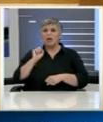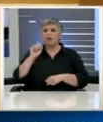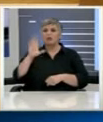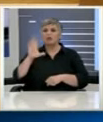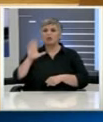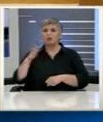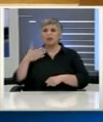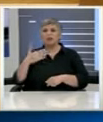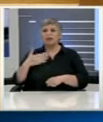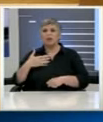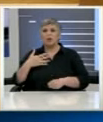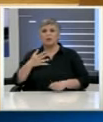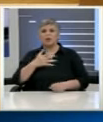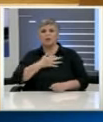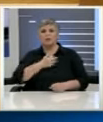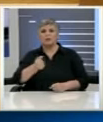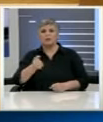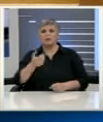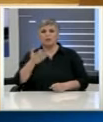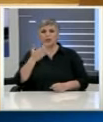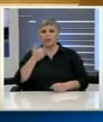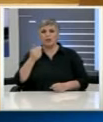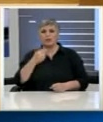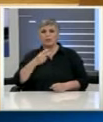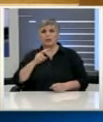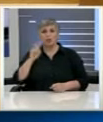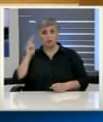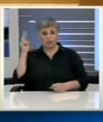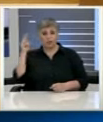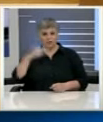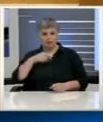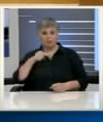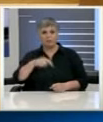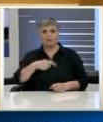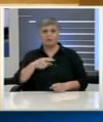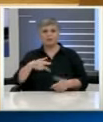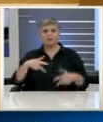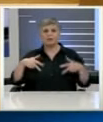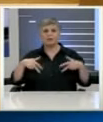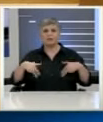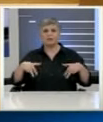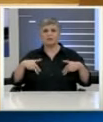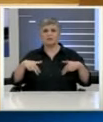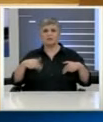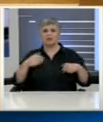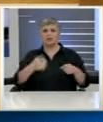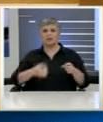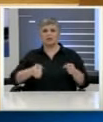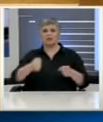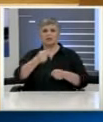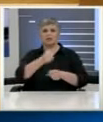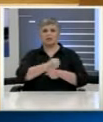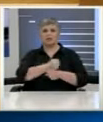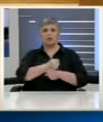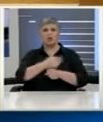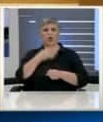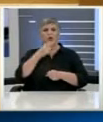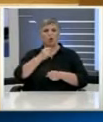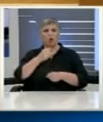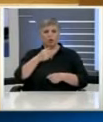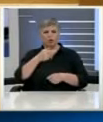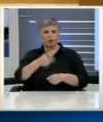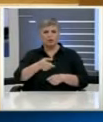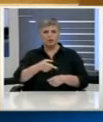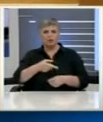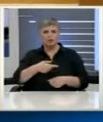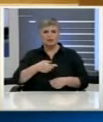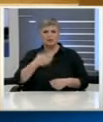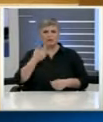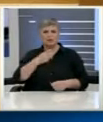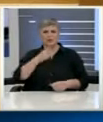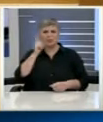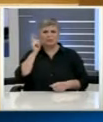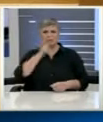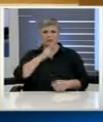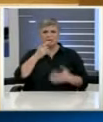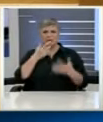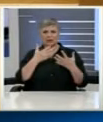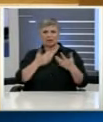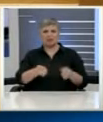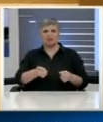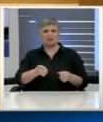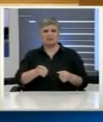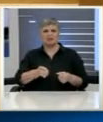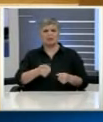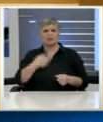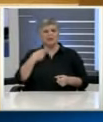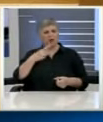κυβέρνηση όταν μιλάτε για ανάπτυξη και επενδύσεις επειδή έχετε ένα εξαιρετικά βεβαρημένο παρελθόν είναι απλά τα πράγματα κύριε τσίπρα ξέρετε δεν